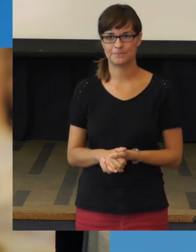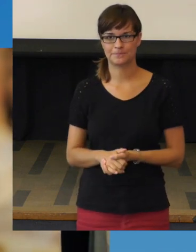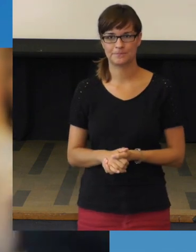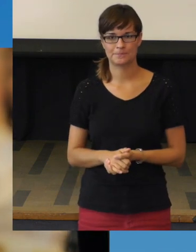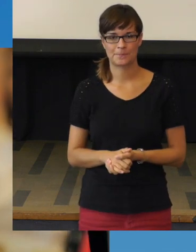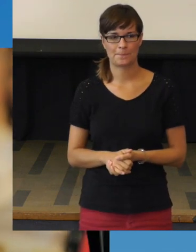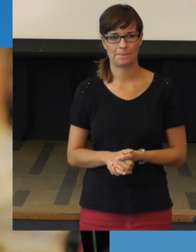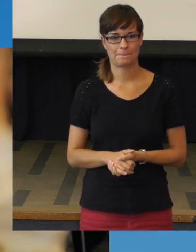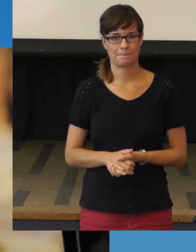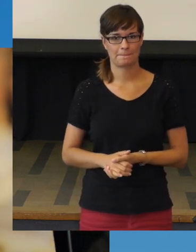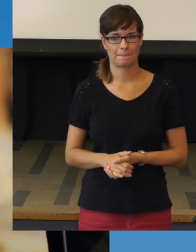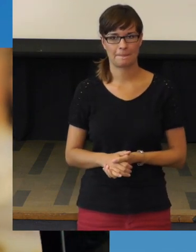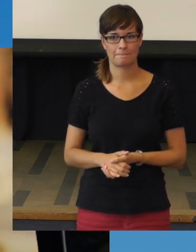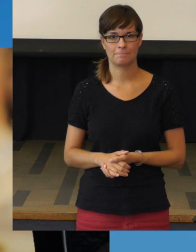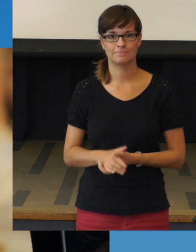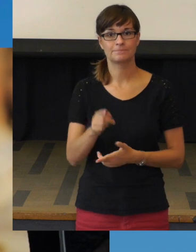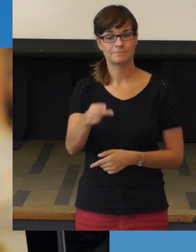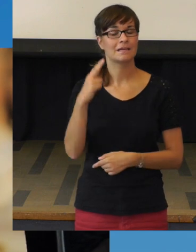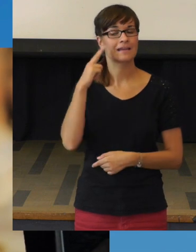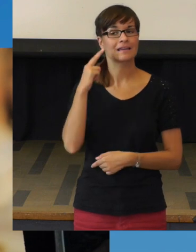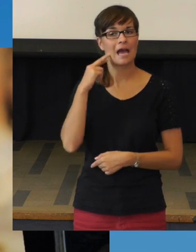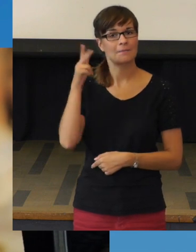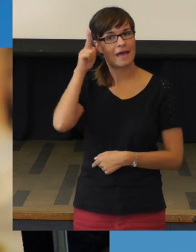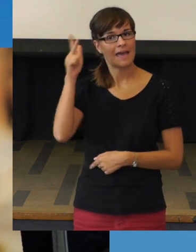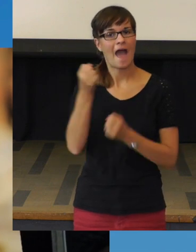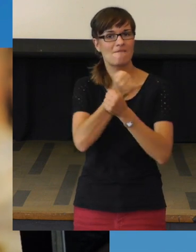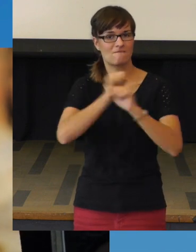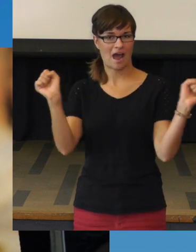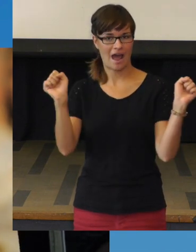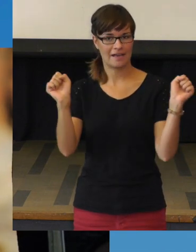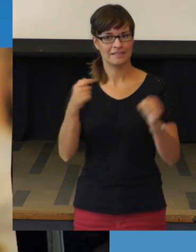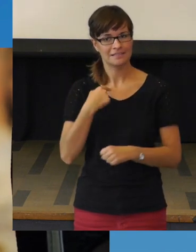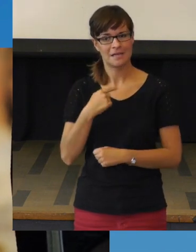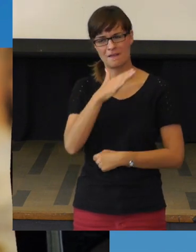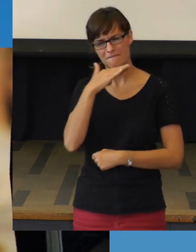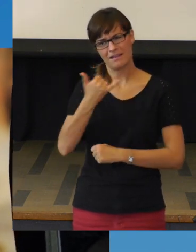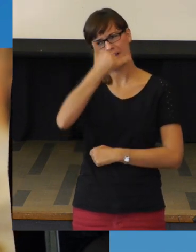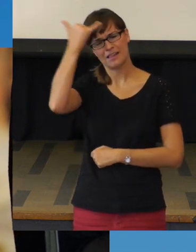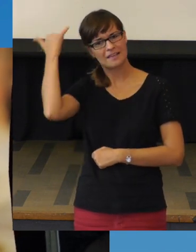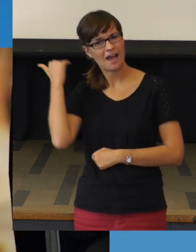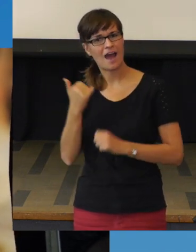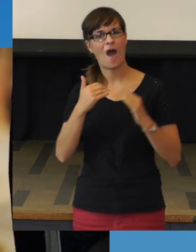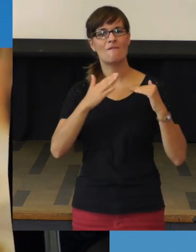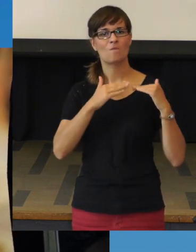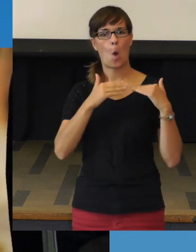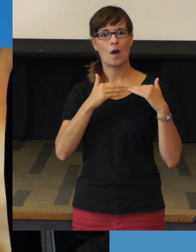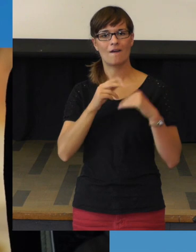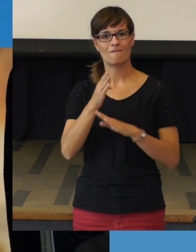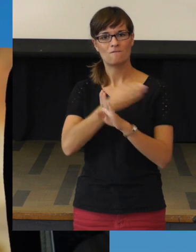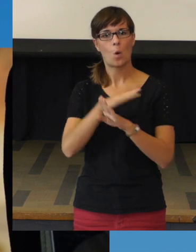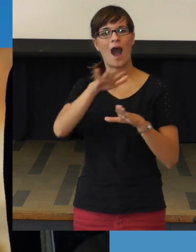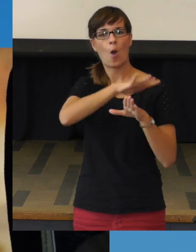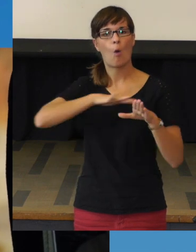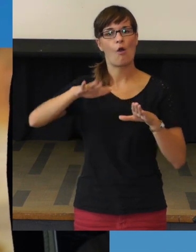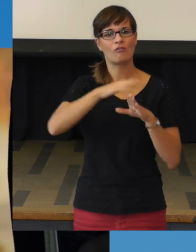der Kamera. Ja, mein Name ist Manfred Frey. Ich habe seit vielen Jahren Vorhofflimmern. Ich hätte gerne mal gewusst, in welchen Fällen